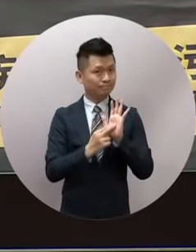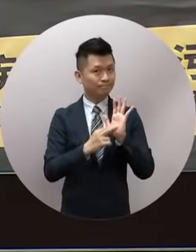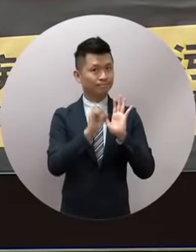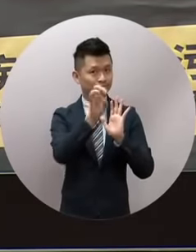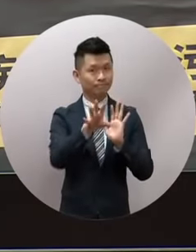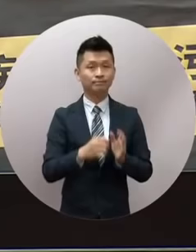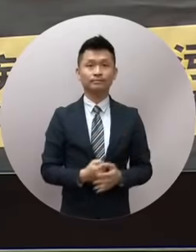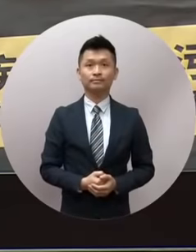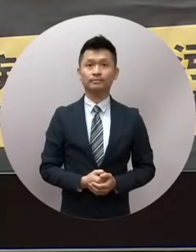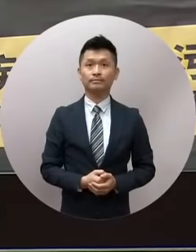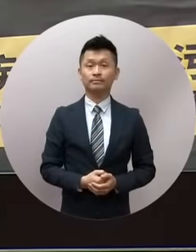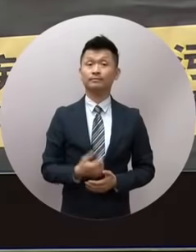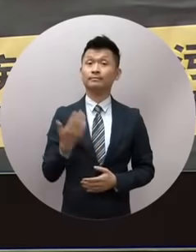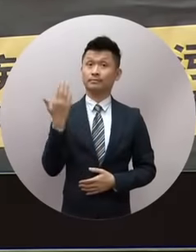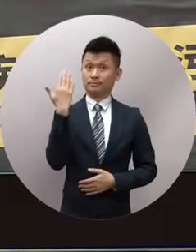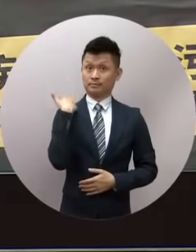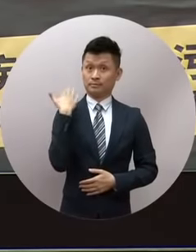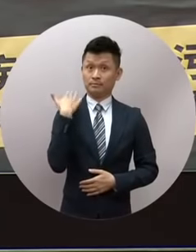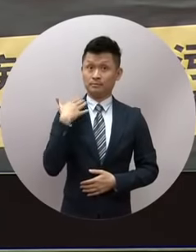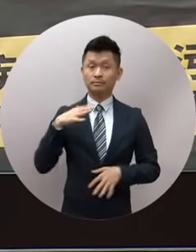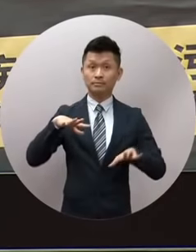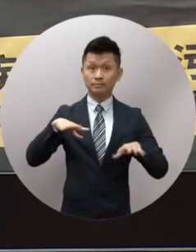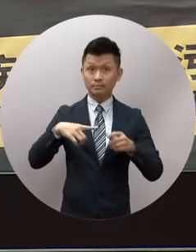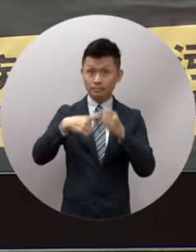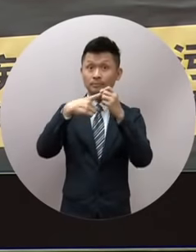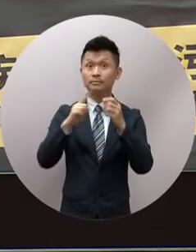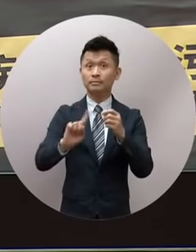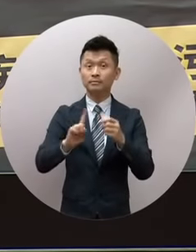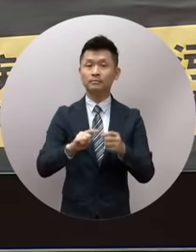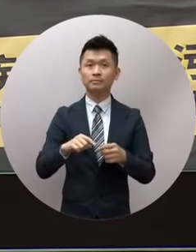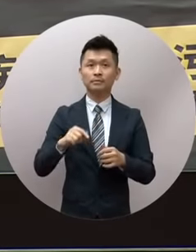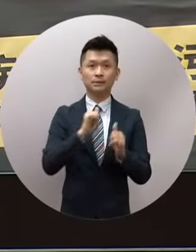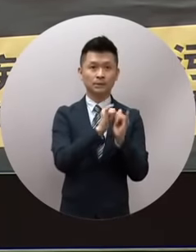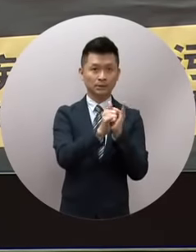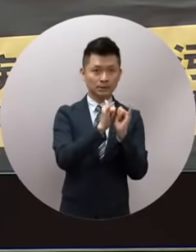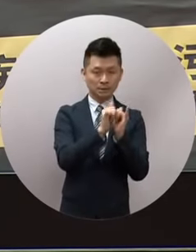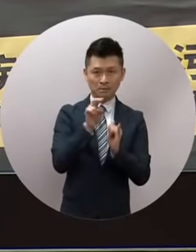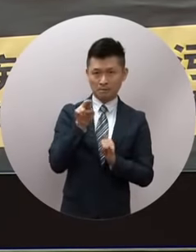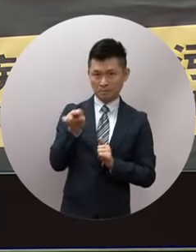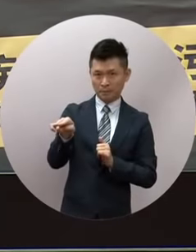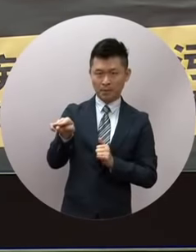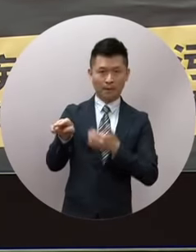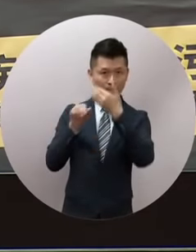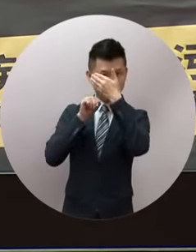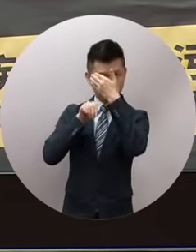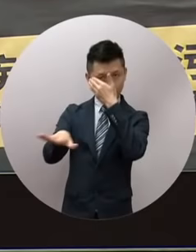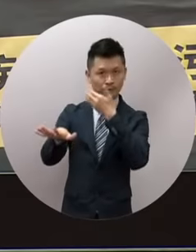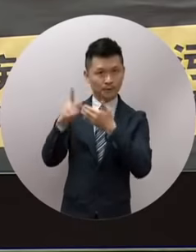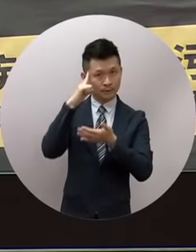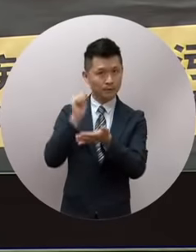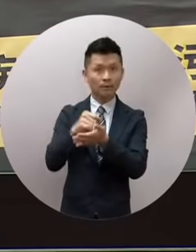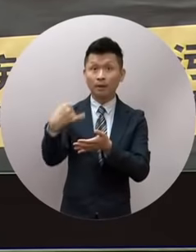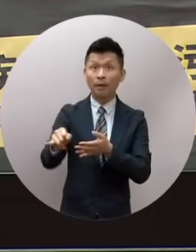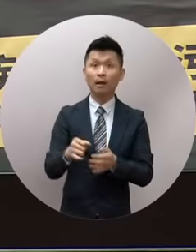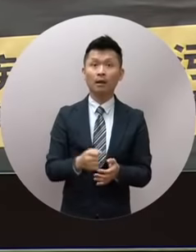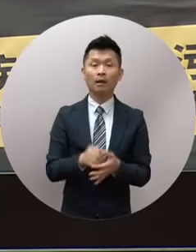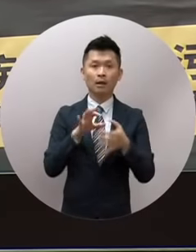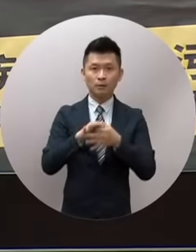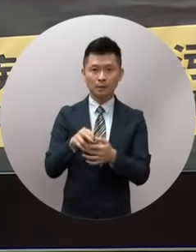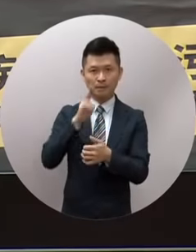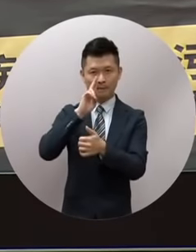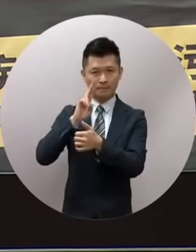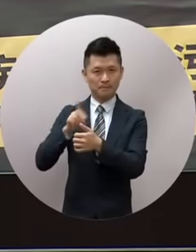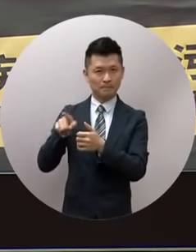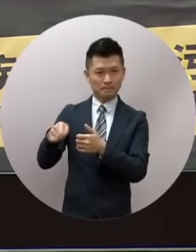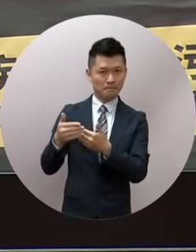心声。那因为就是过去首当其冲的就是这些人，他们可能被社会的认知给污名化了，所以很多时候社会这些种种不友善的